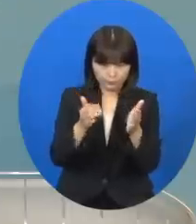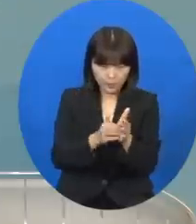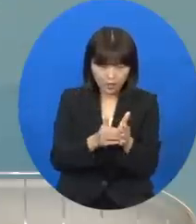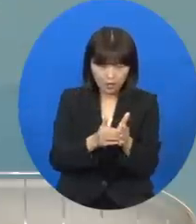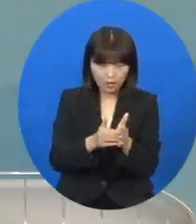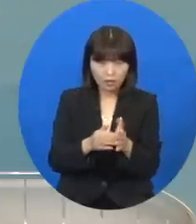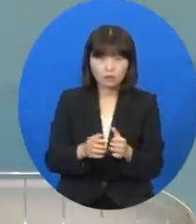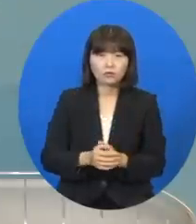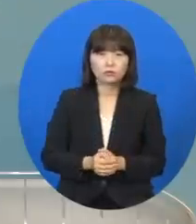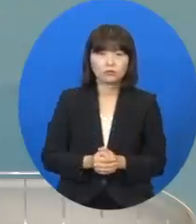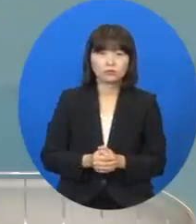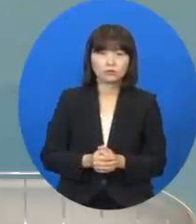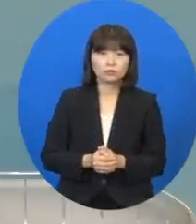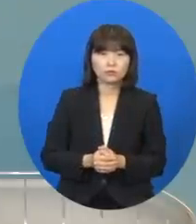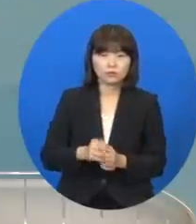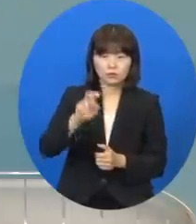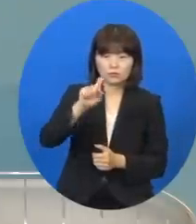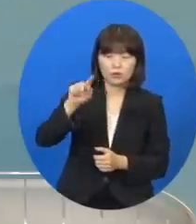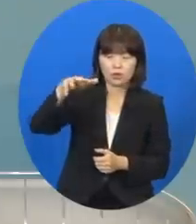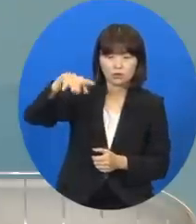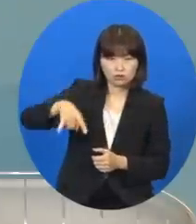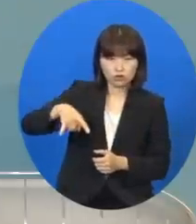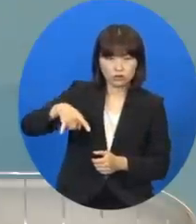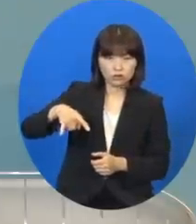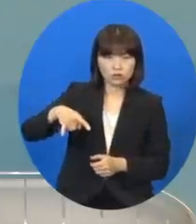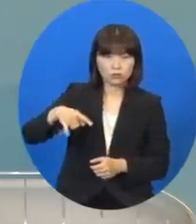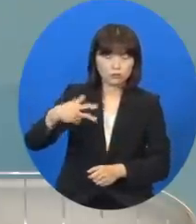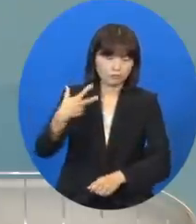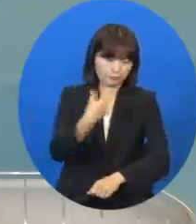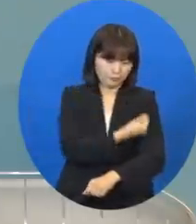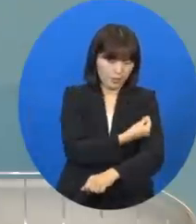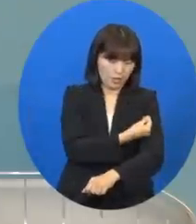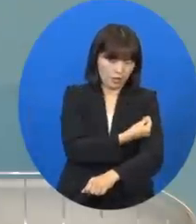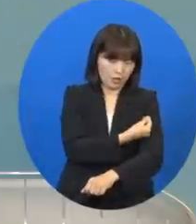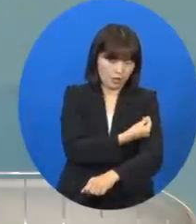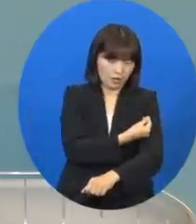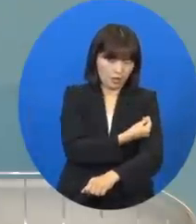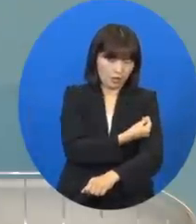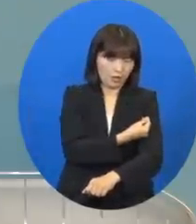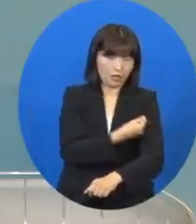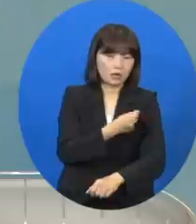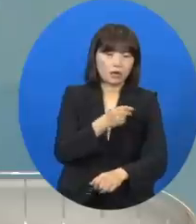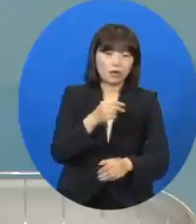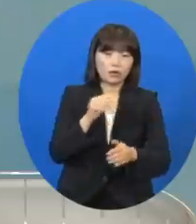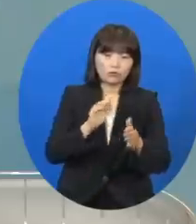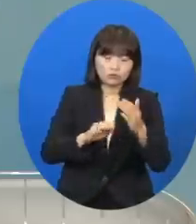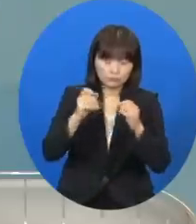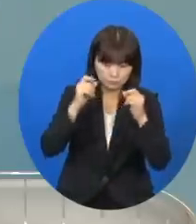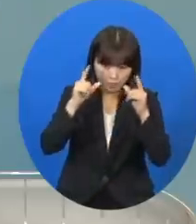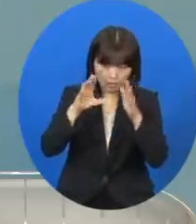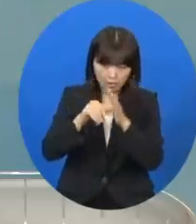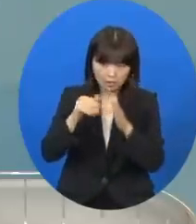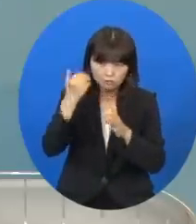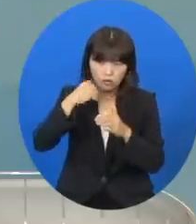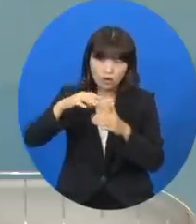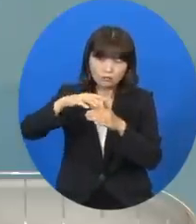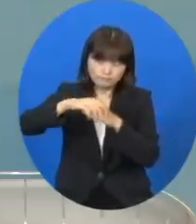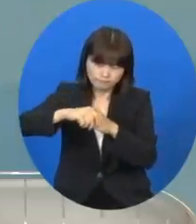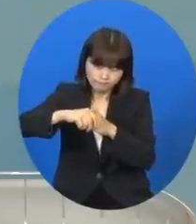때 누가 손을 꽉 잡고 있음이 느껴지더래요. 근데